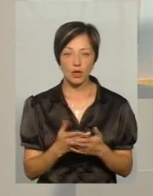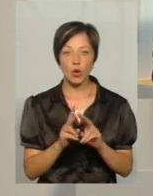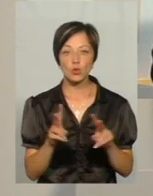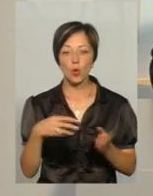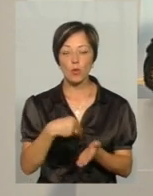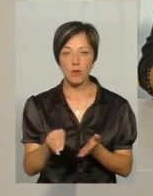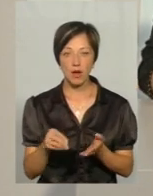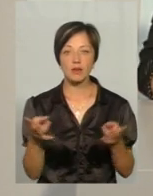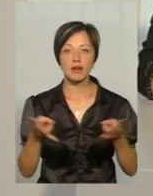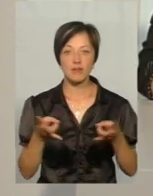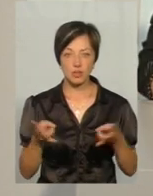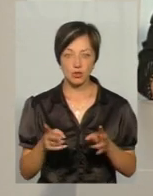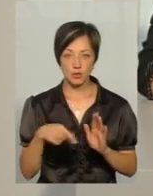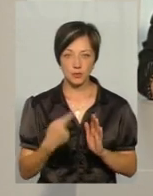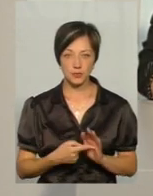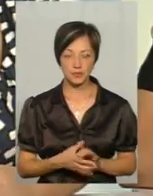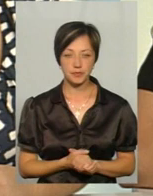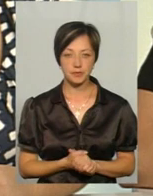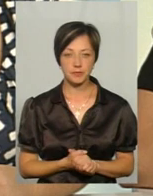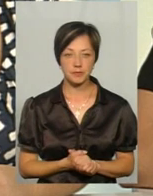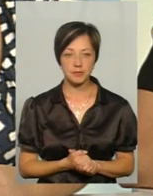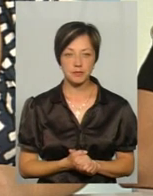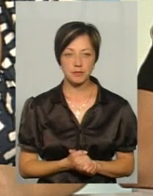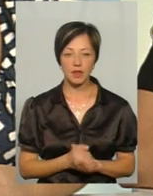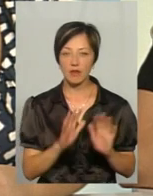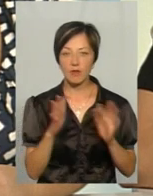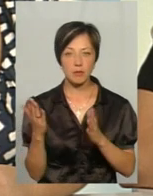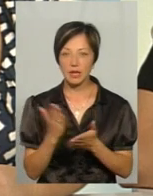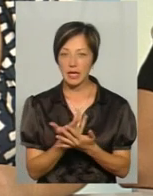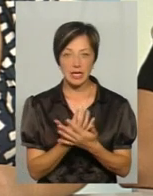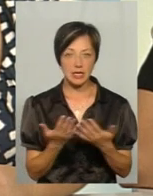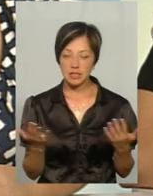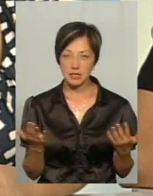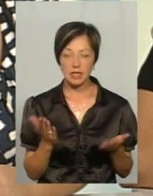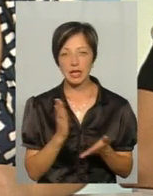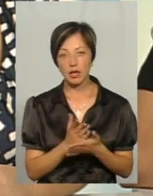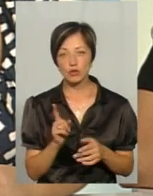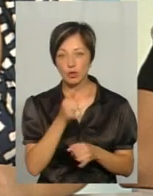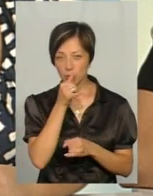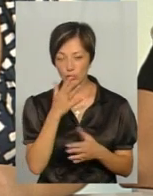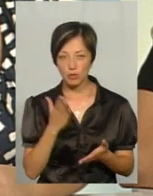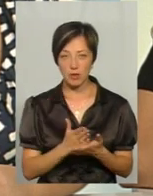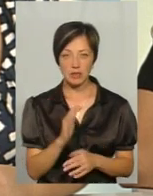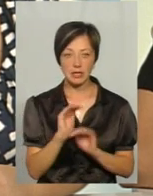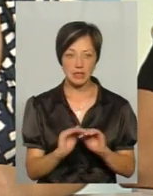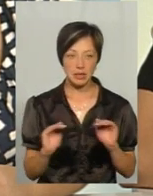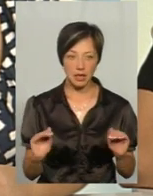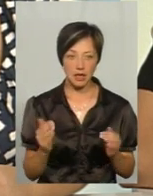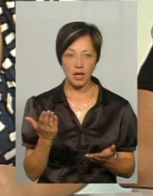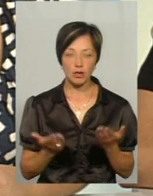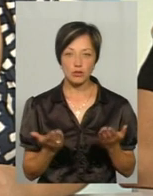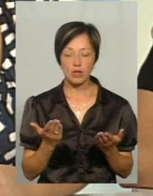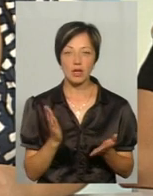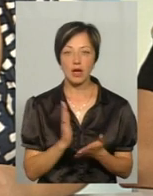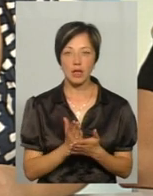хто купляють, навіщо вони це роблять? Випадки є різні. Є, що не можуть мати дітей, якщо